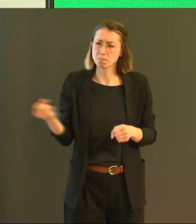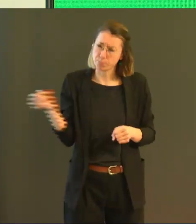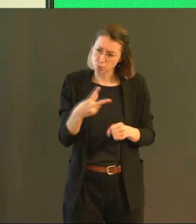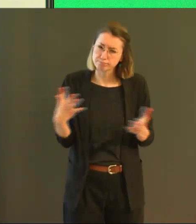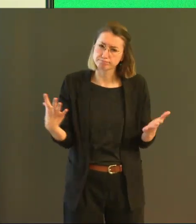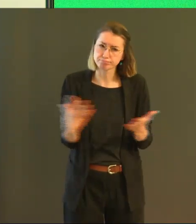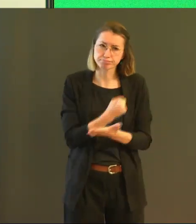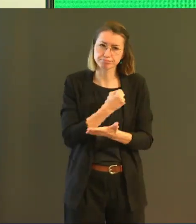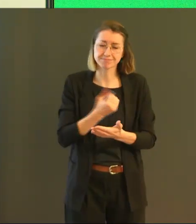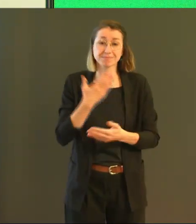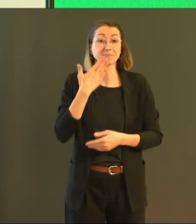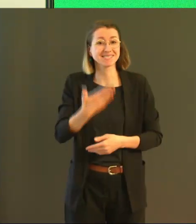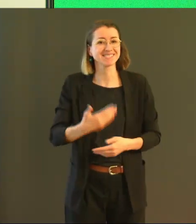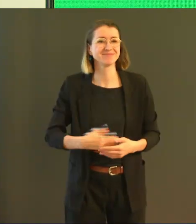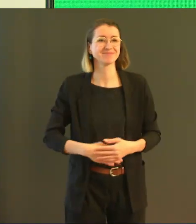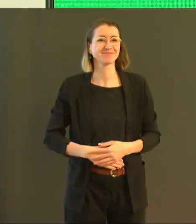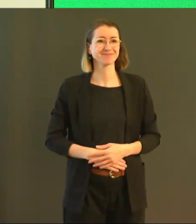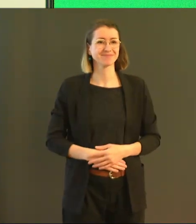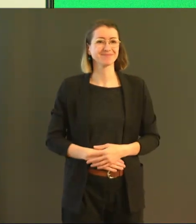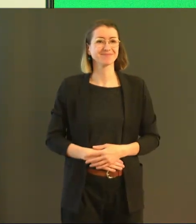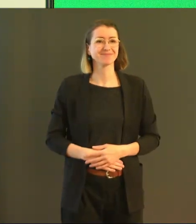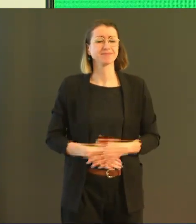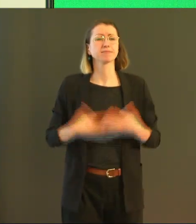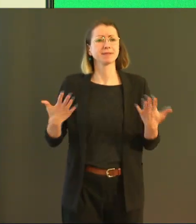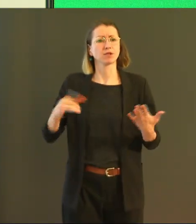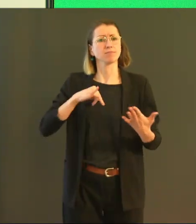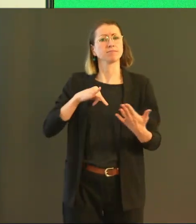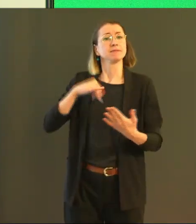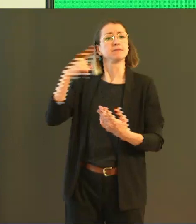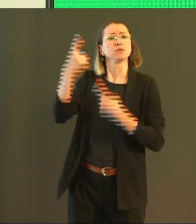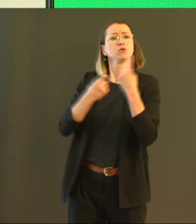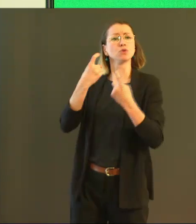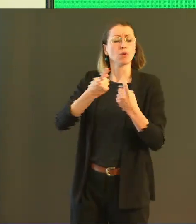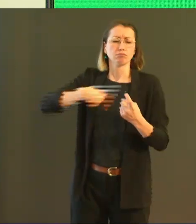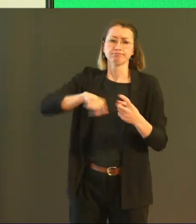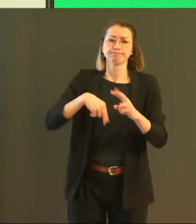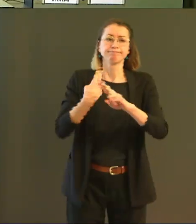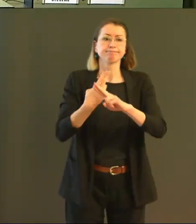nous allons passer aux quelques questions reçues des journalistes